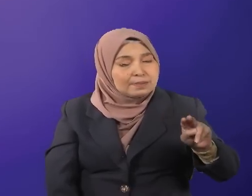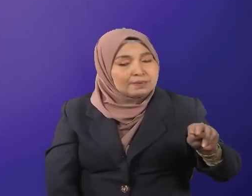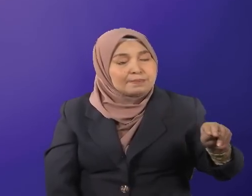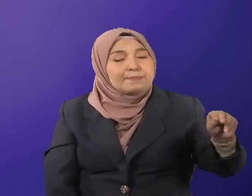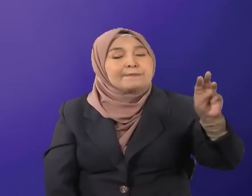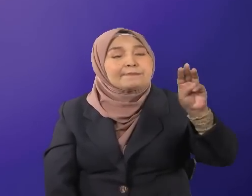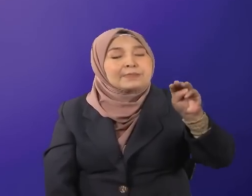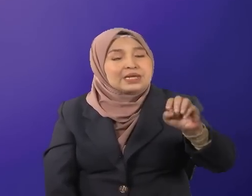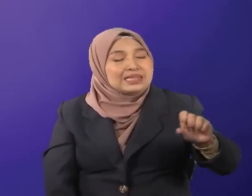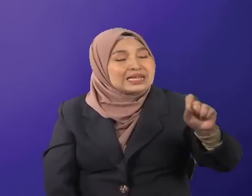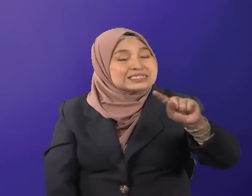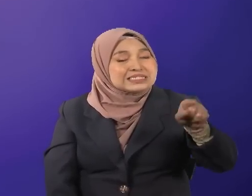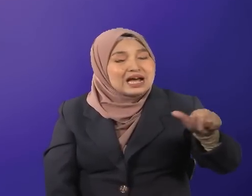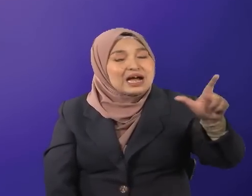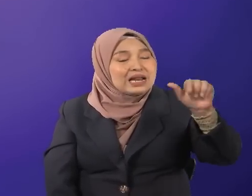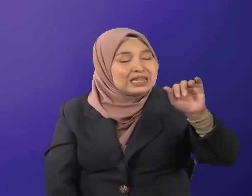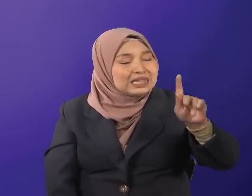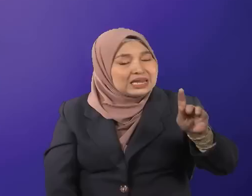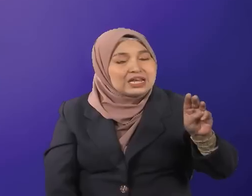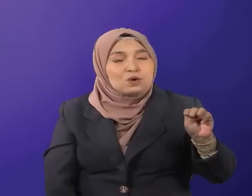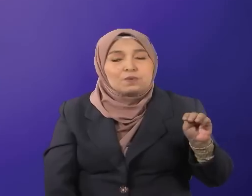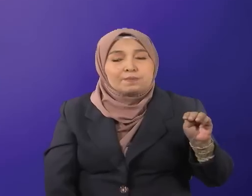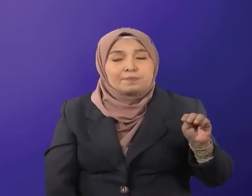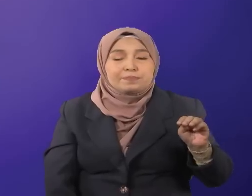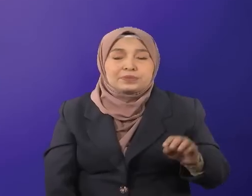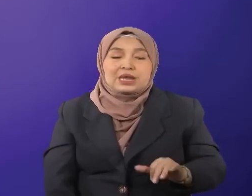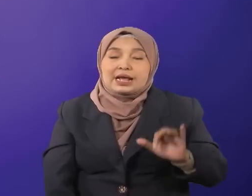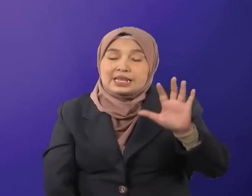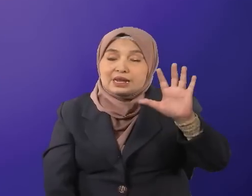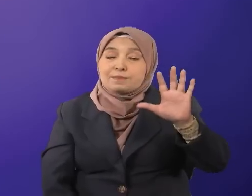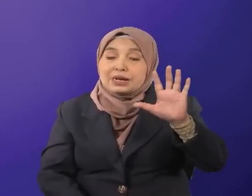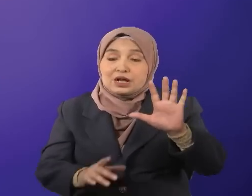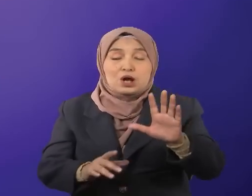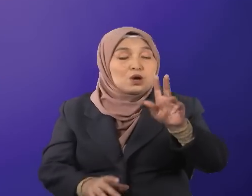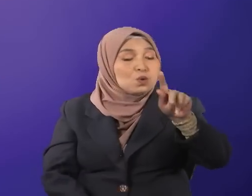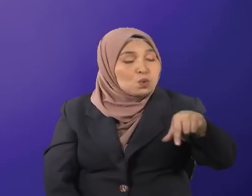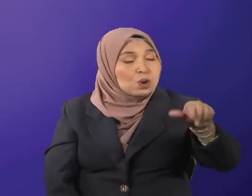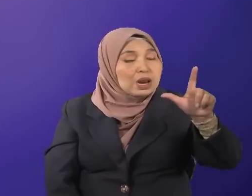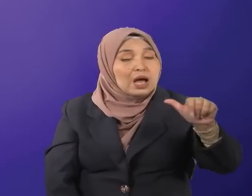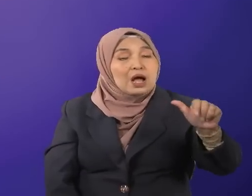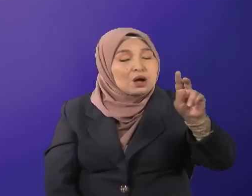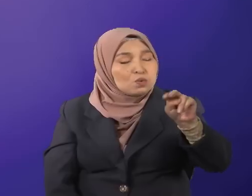بِخَيْرٍ مِّنْ ذَلِكُمْ. 5 kalimah. قُلْ